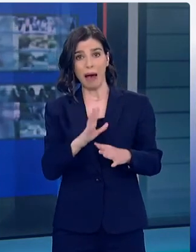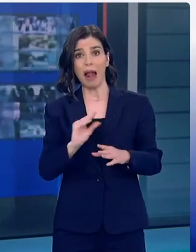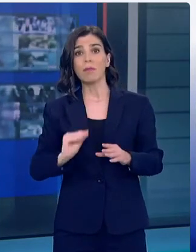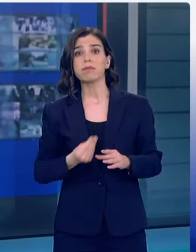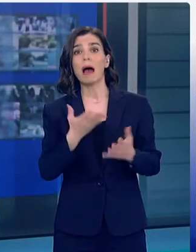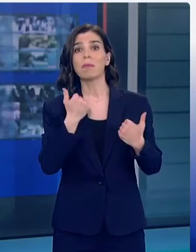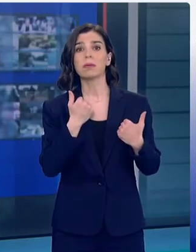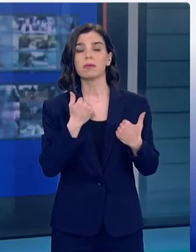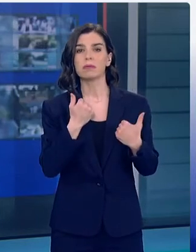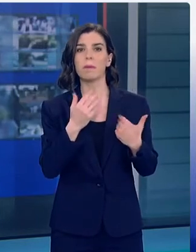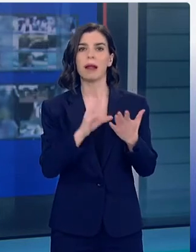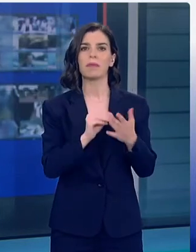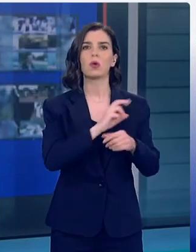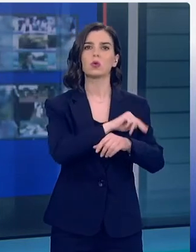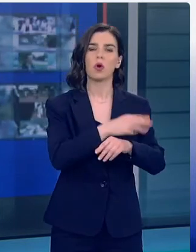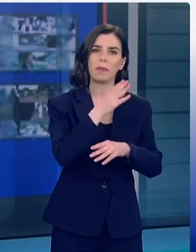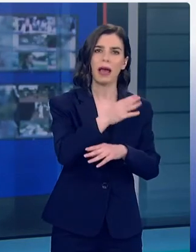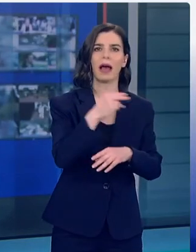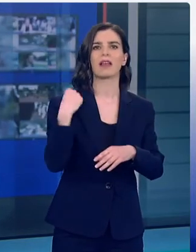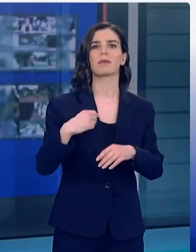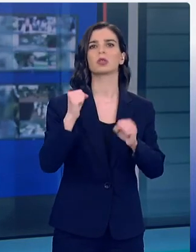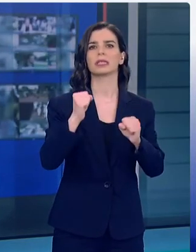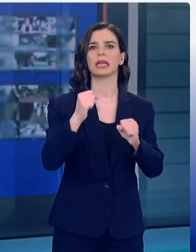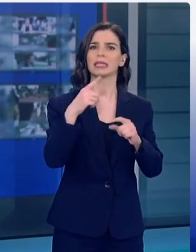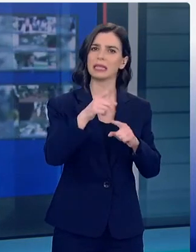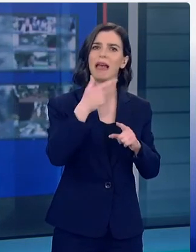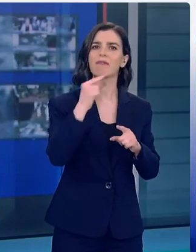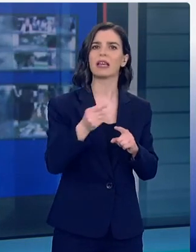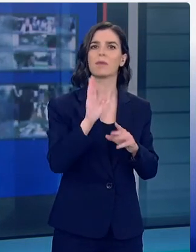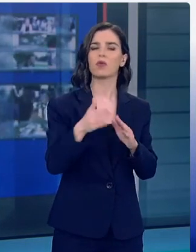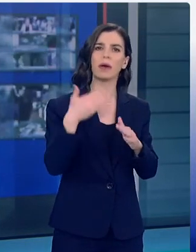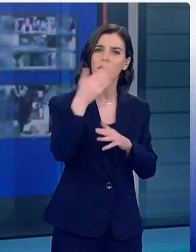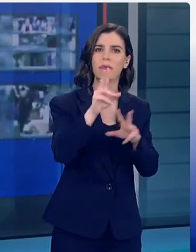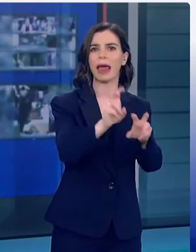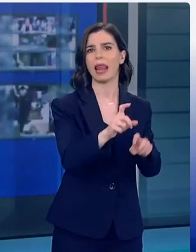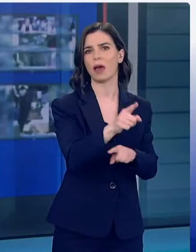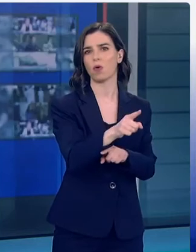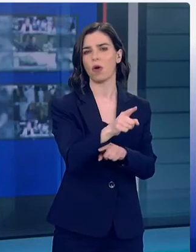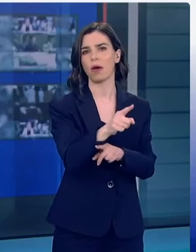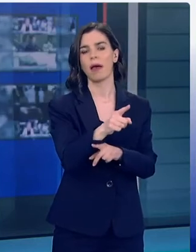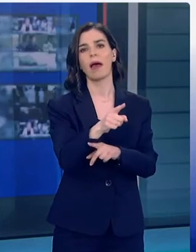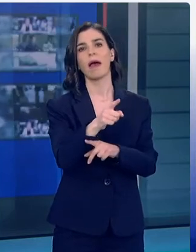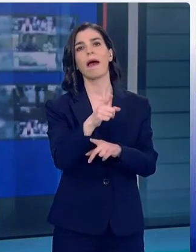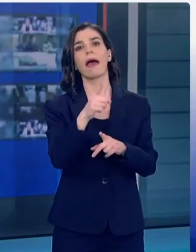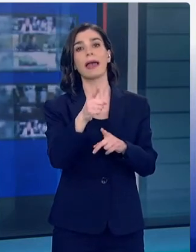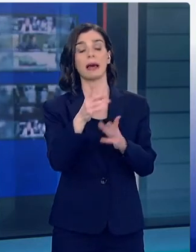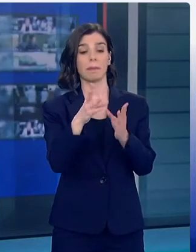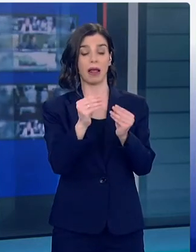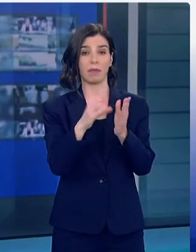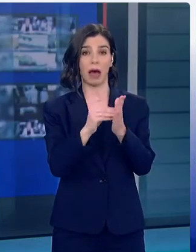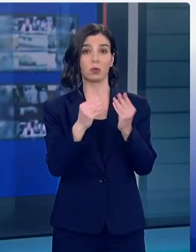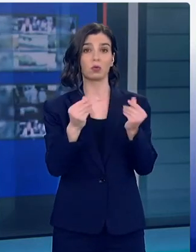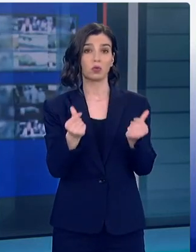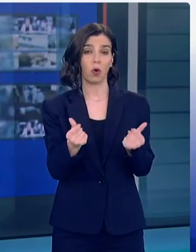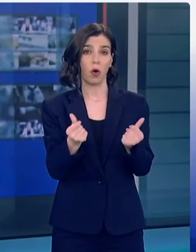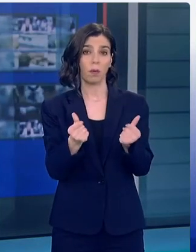χάρη στα νοσοκομεία, στις υπηρεσίες υγείας, εκεί θα γίνεται πιο συστηματικά έλεγχος στην επόμενη μέρα. Ένα λοιπόν από τα ανοίγματα στο